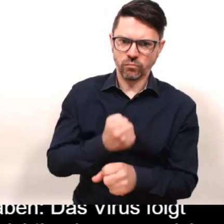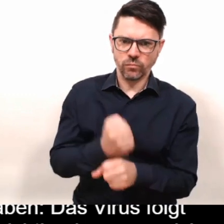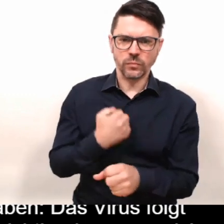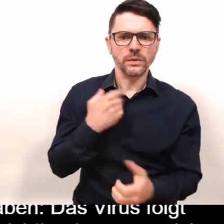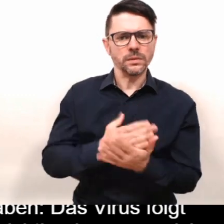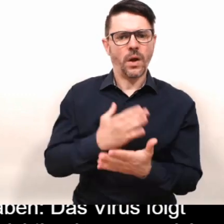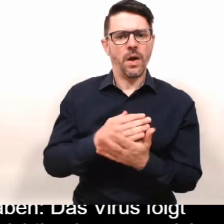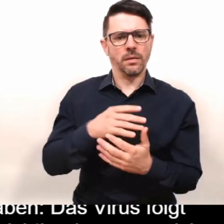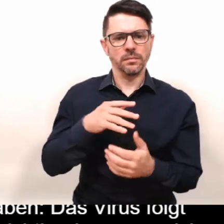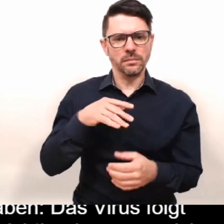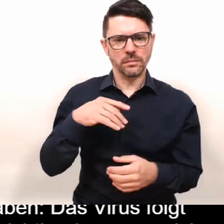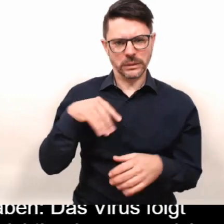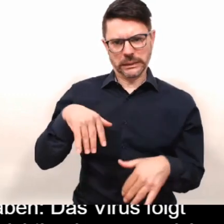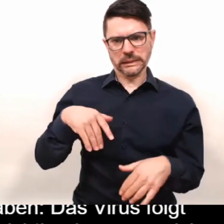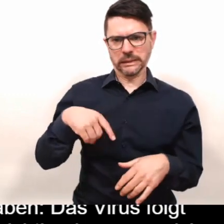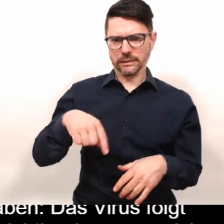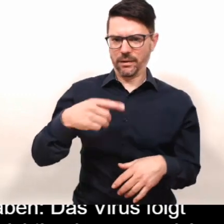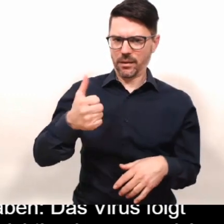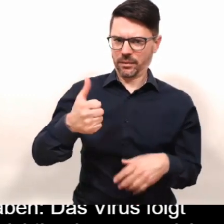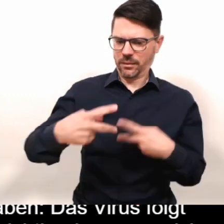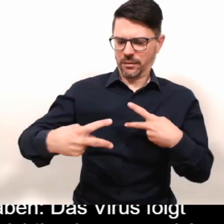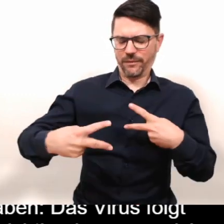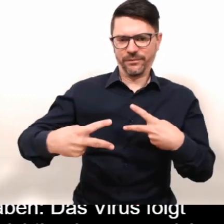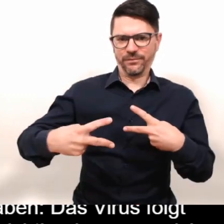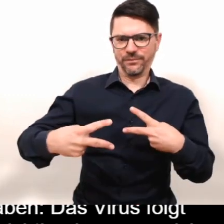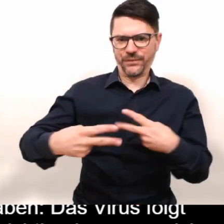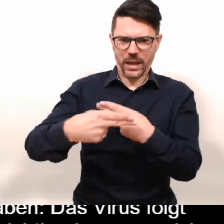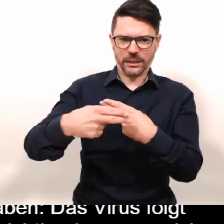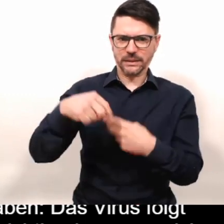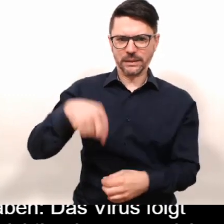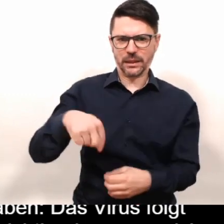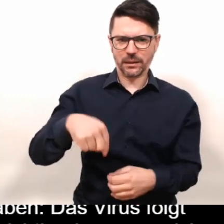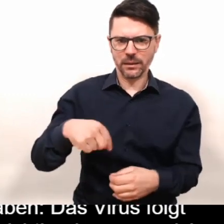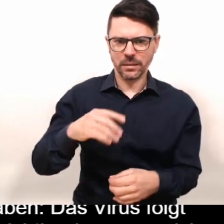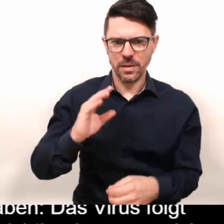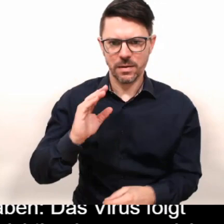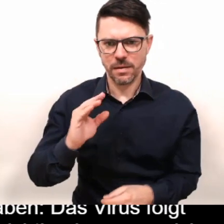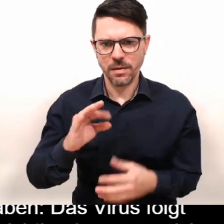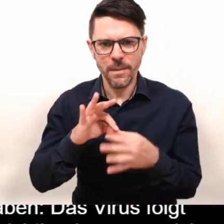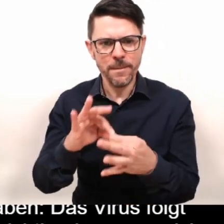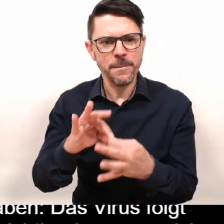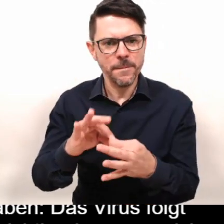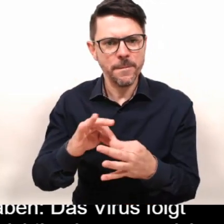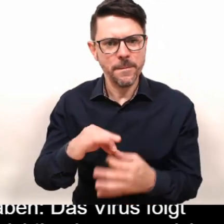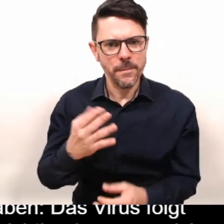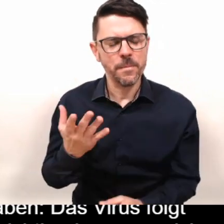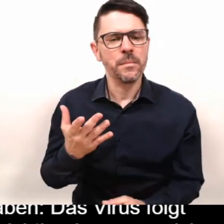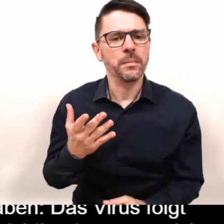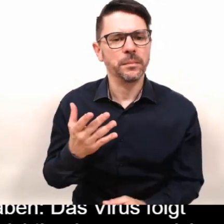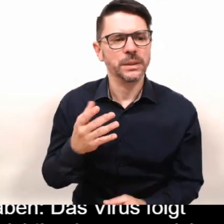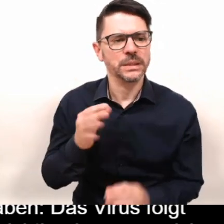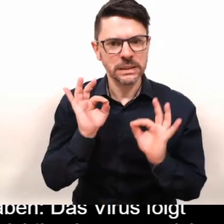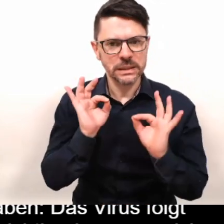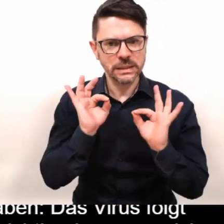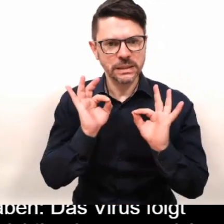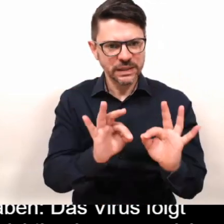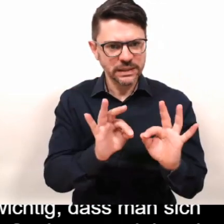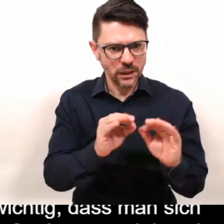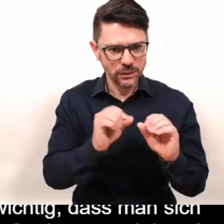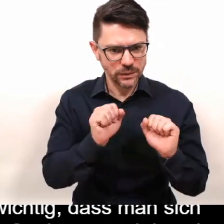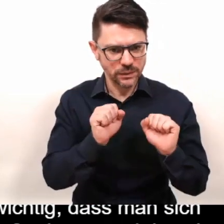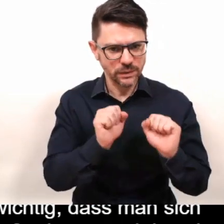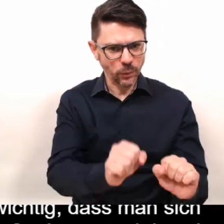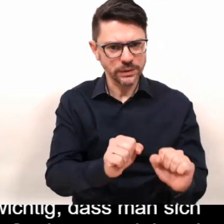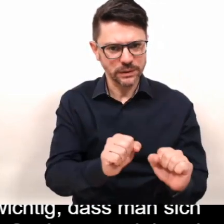halte. Wir sind jetzt auch in einer Phase, in der neben der Frage Infektionsschutz natürlich aus rechtlicher Sicht auch mehr